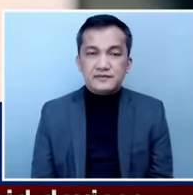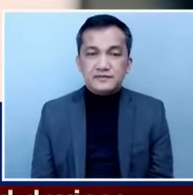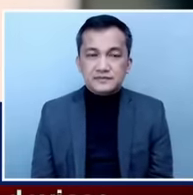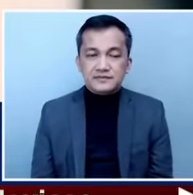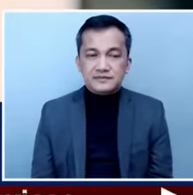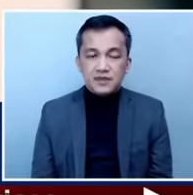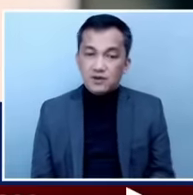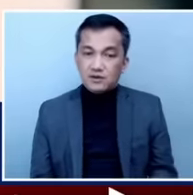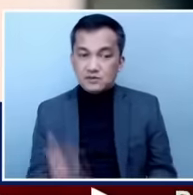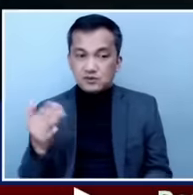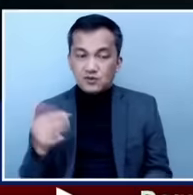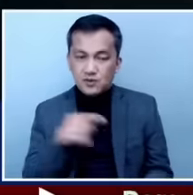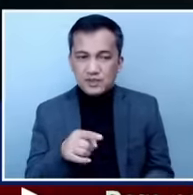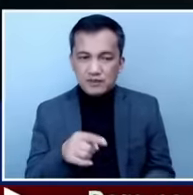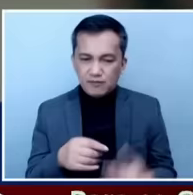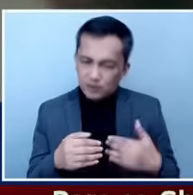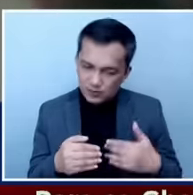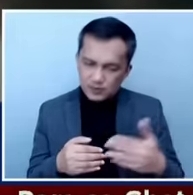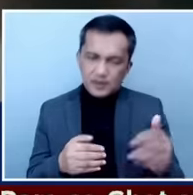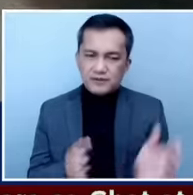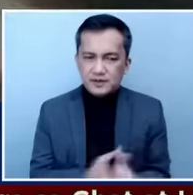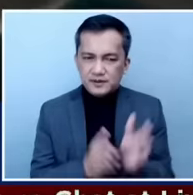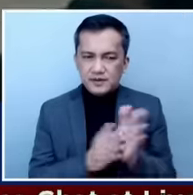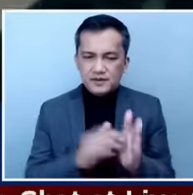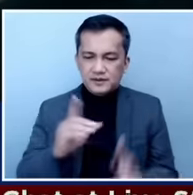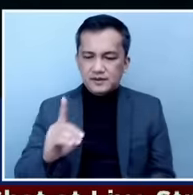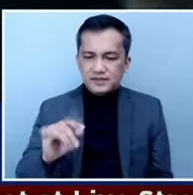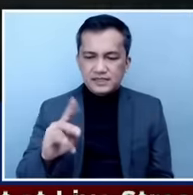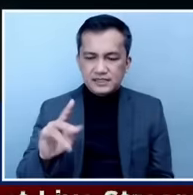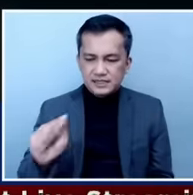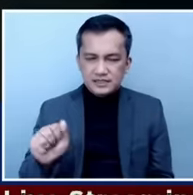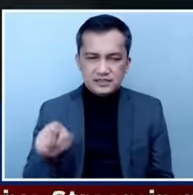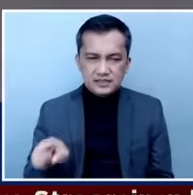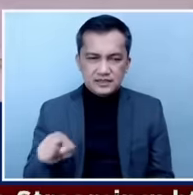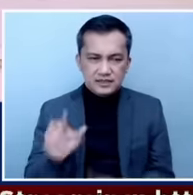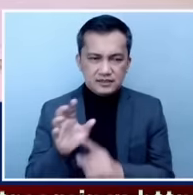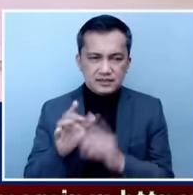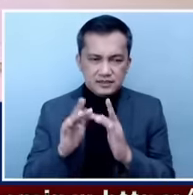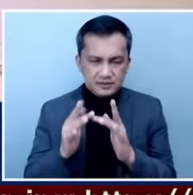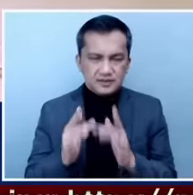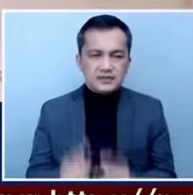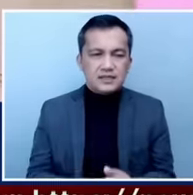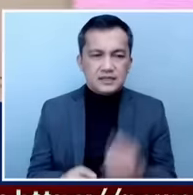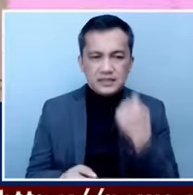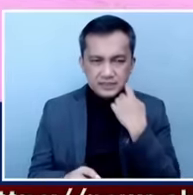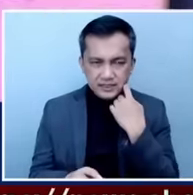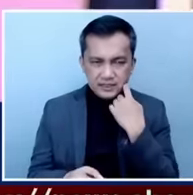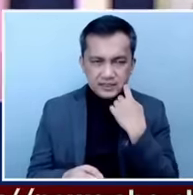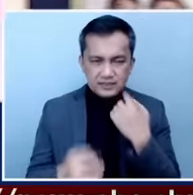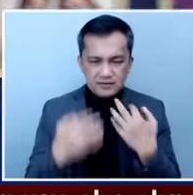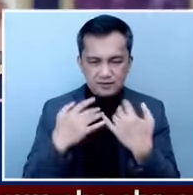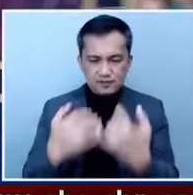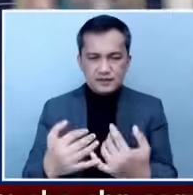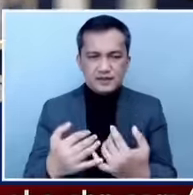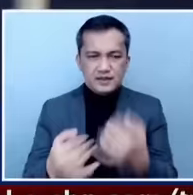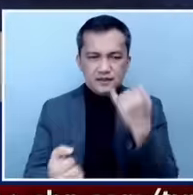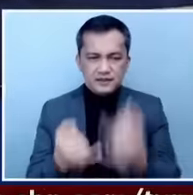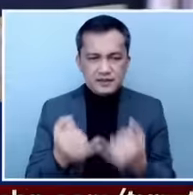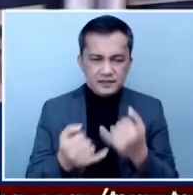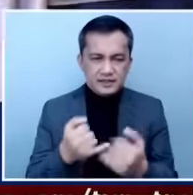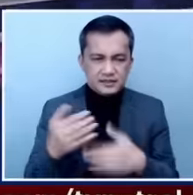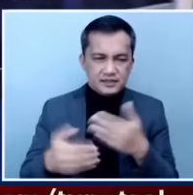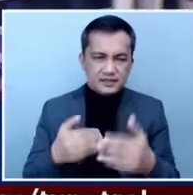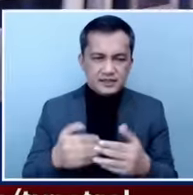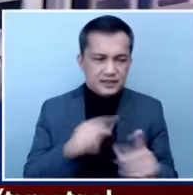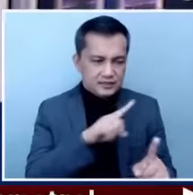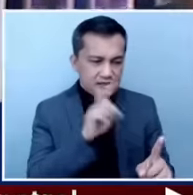Dahil dito, rumatsyada ang mga papuri kay Daniela, lalo na sa social media. Kamakailan sa presko ng finale ng serye, natanong si